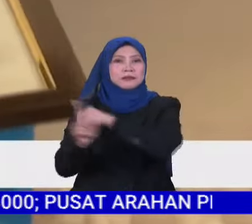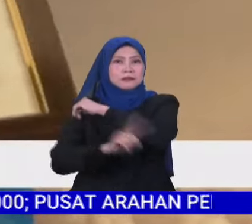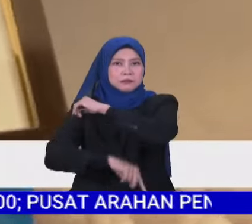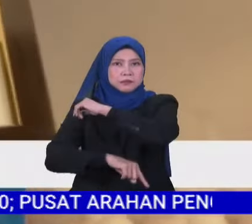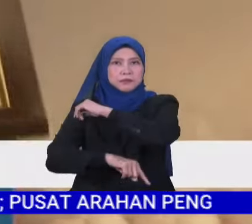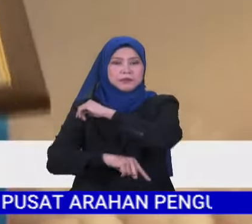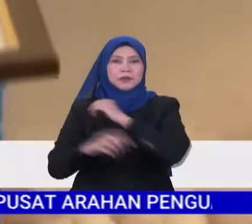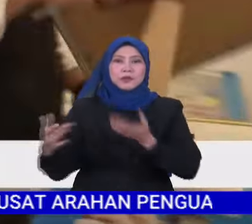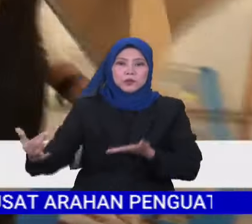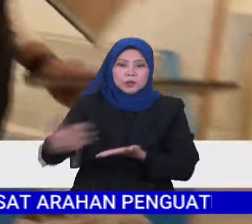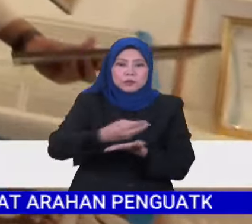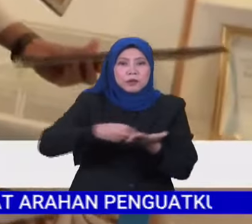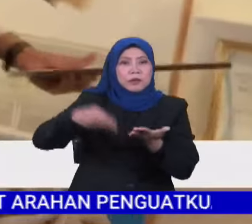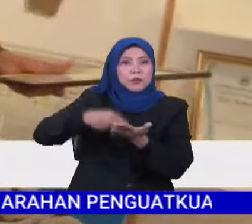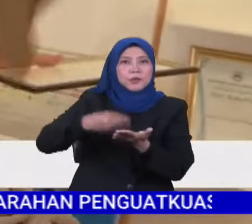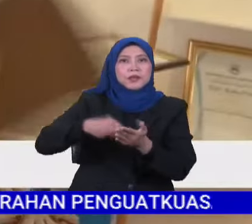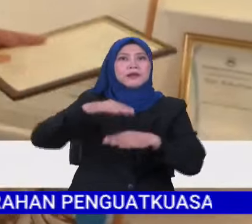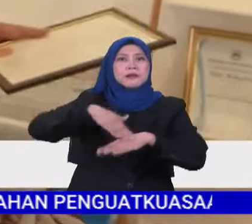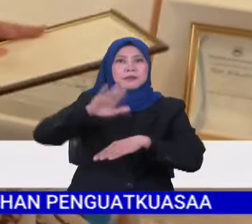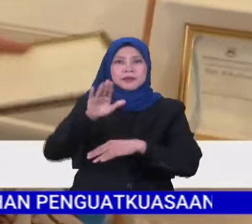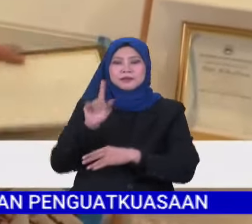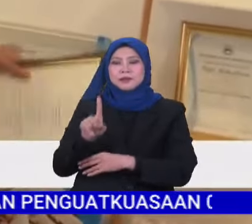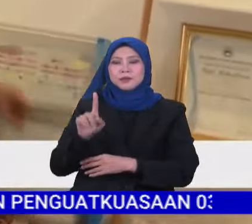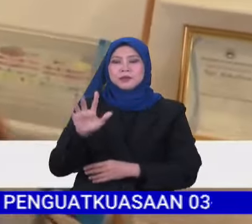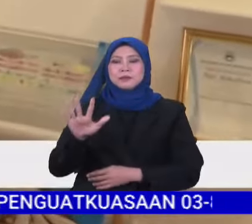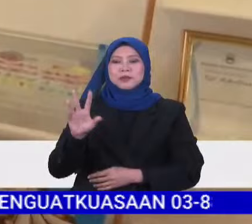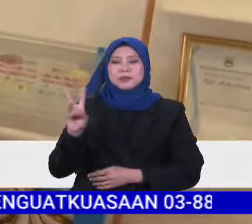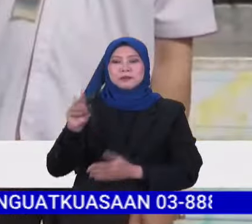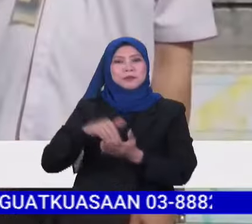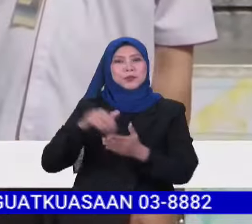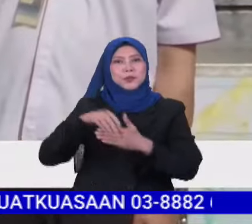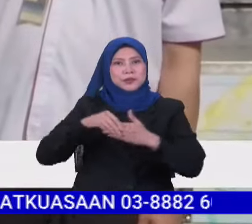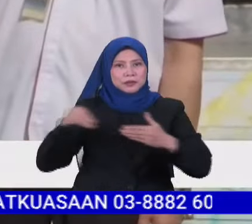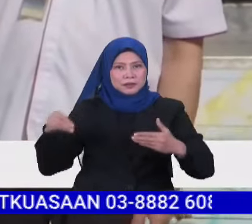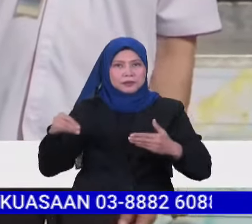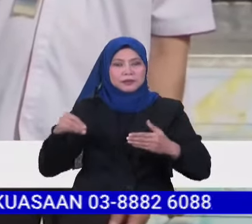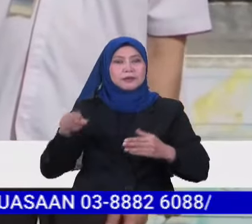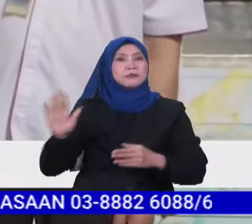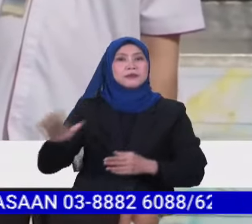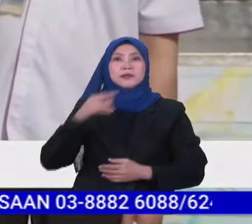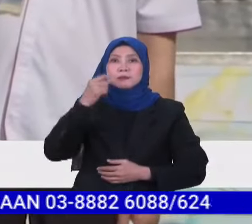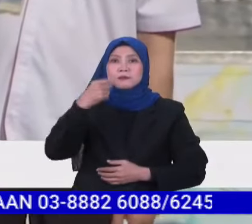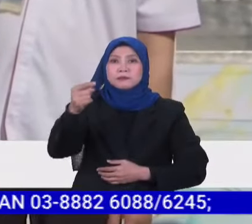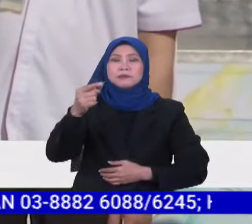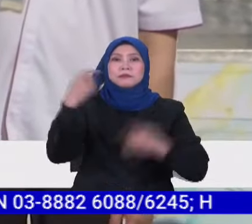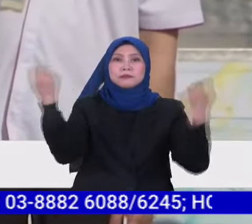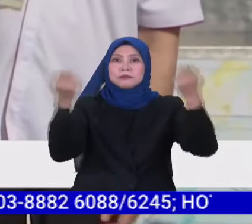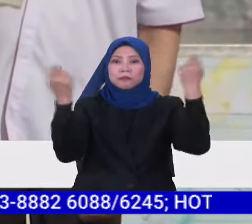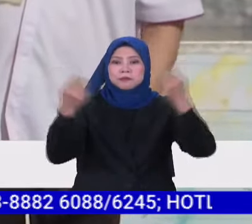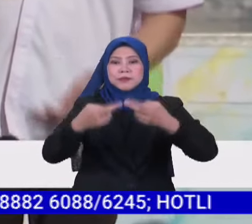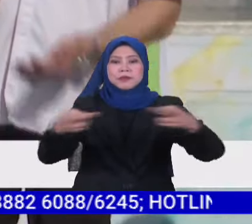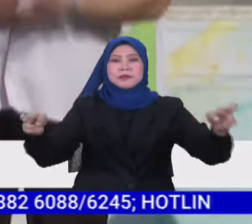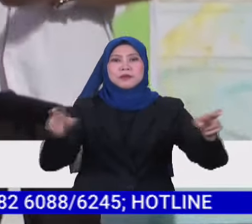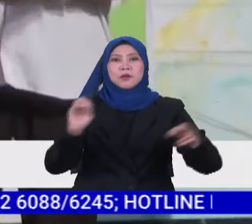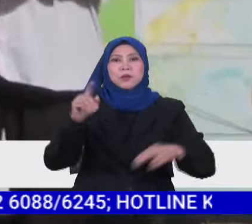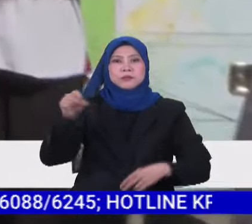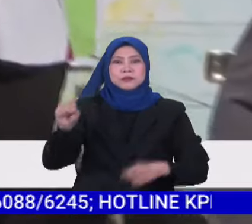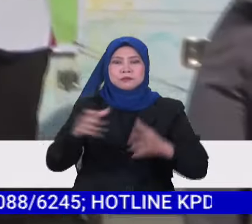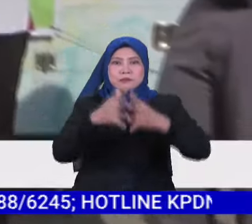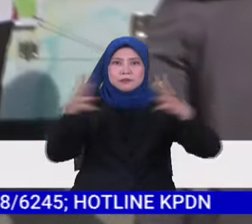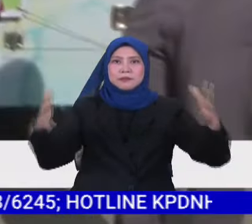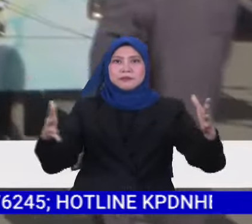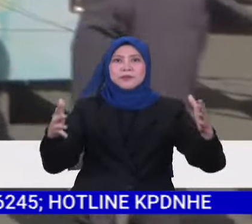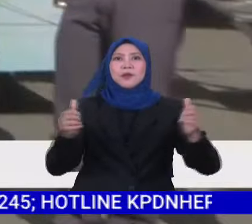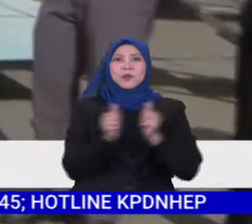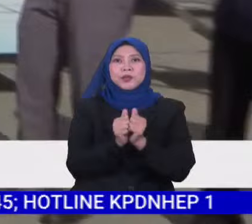kompaun dengan kutipan lebih 156000 Ringgit Beliau berkata demikian sempurna Majlis pelancaran operasi Mega